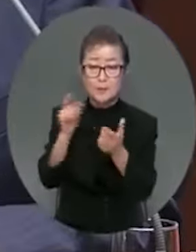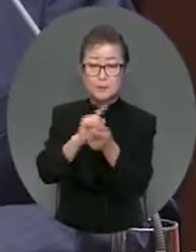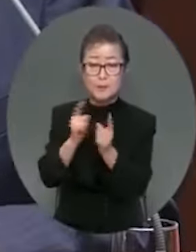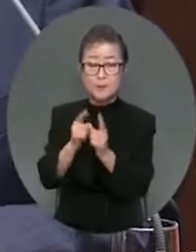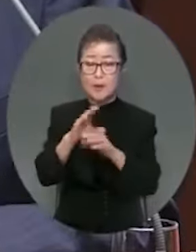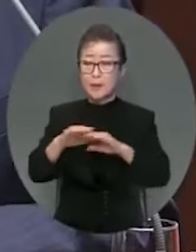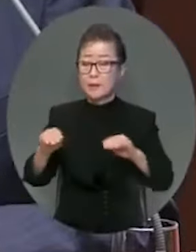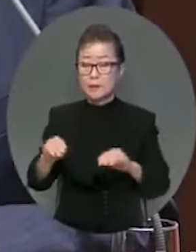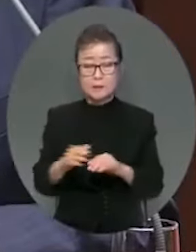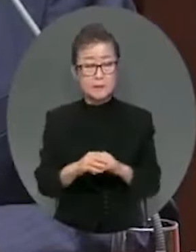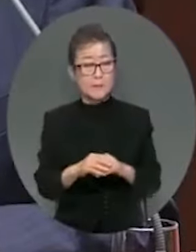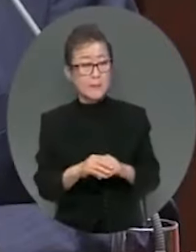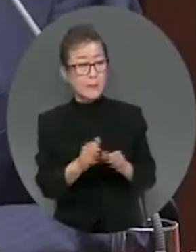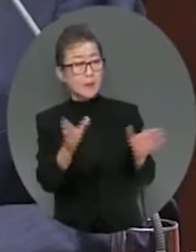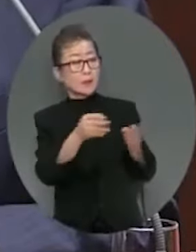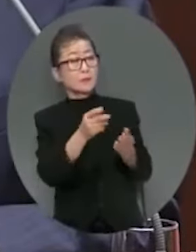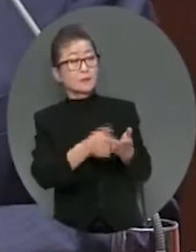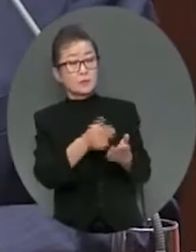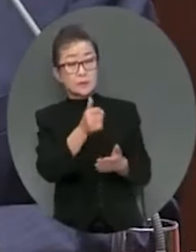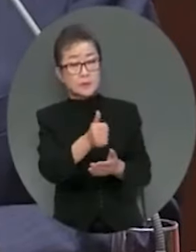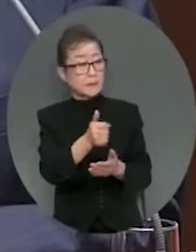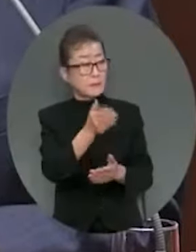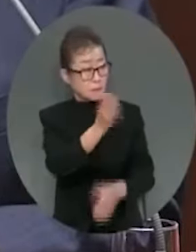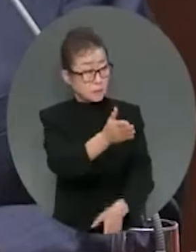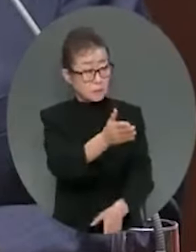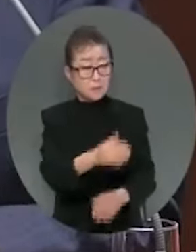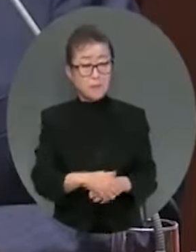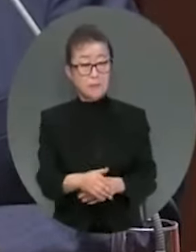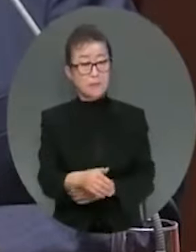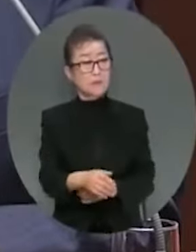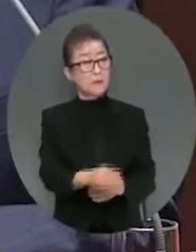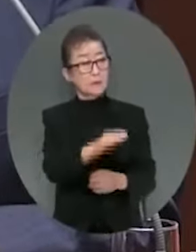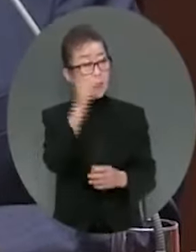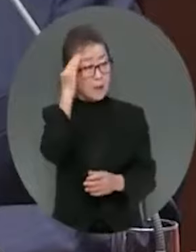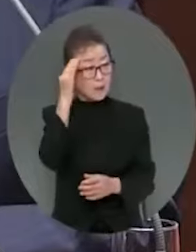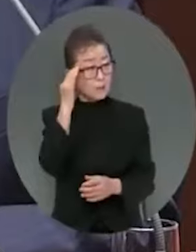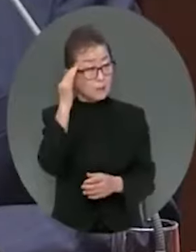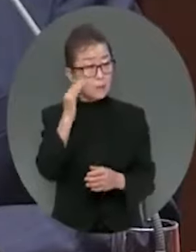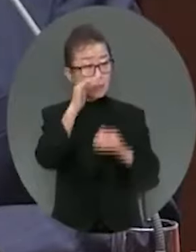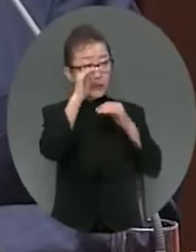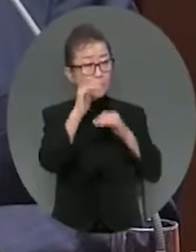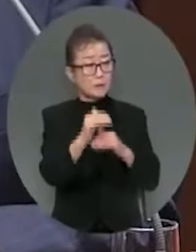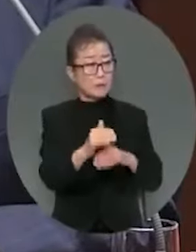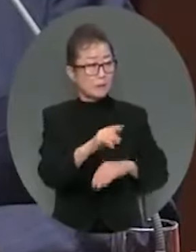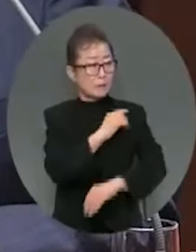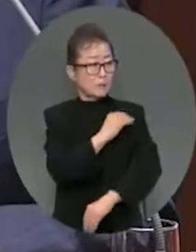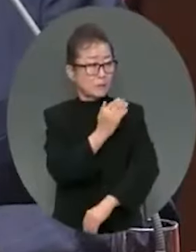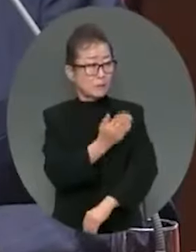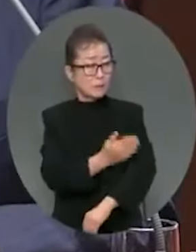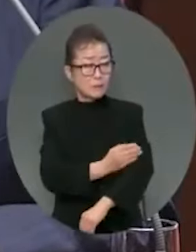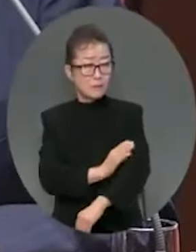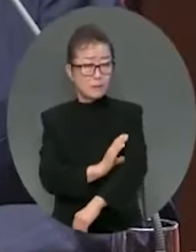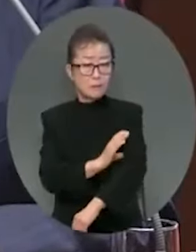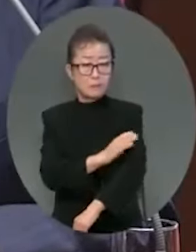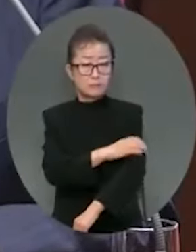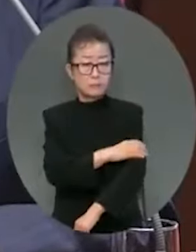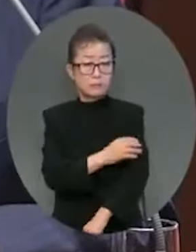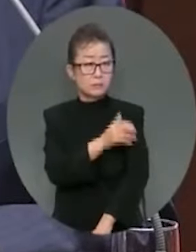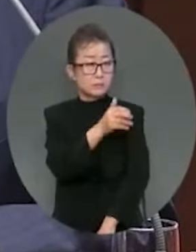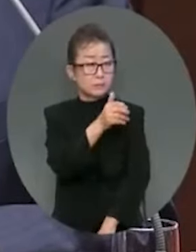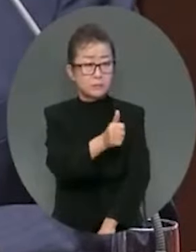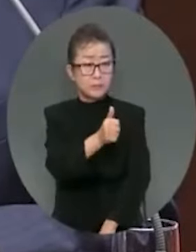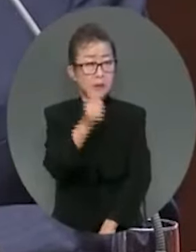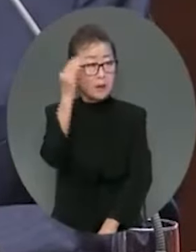총리, 우리 대한민국 권력 서열 1위가 누구입니까? 네. 권력 서열 1위가 누구입니까?